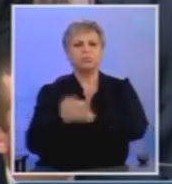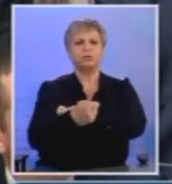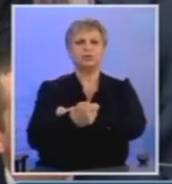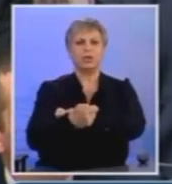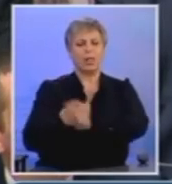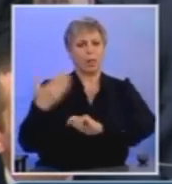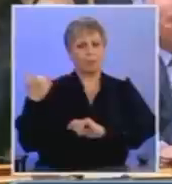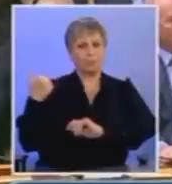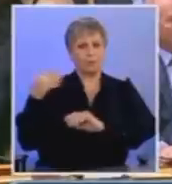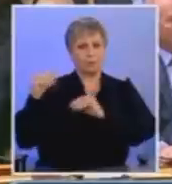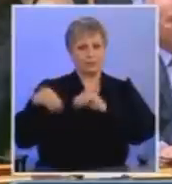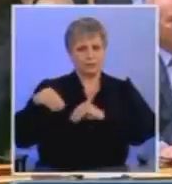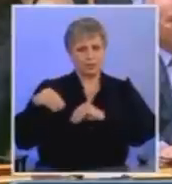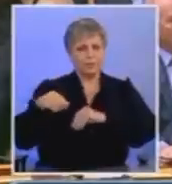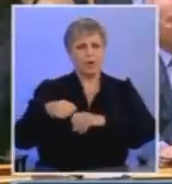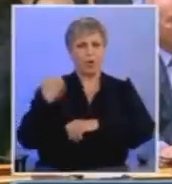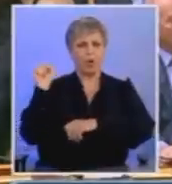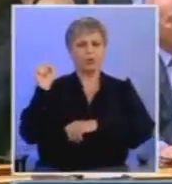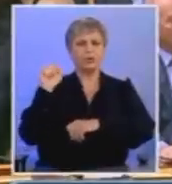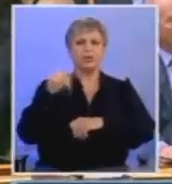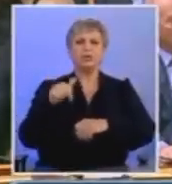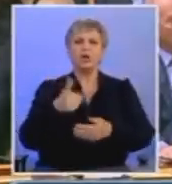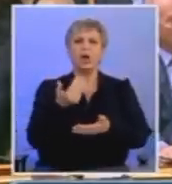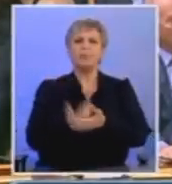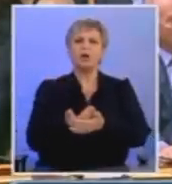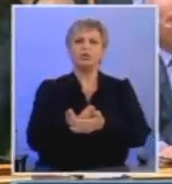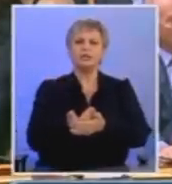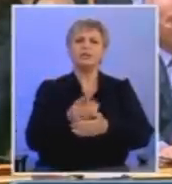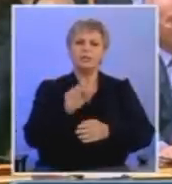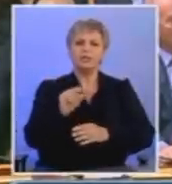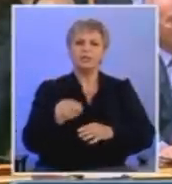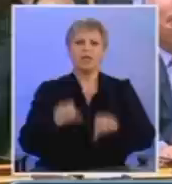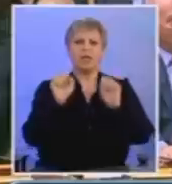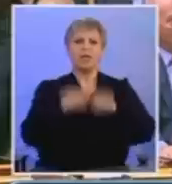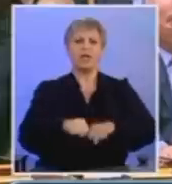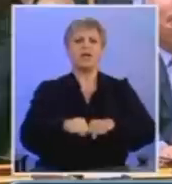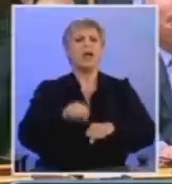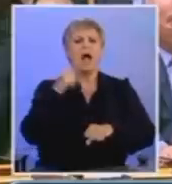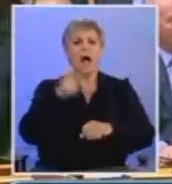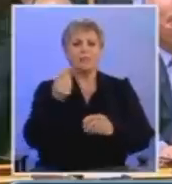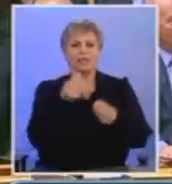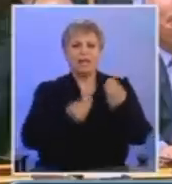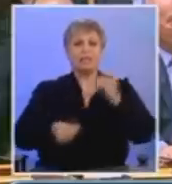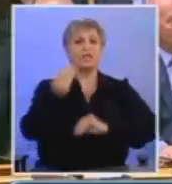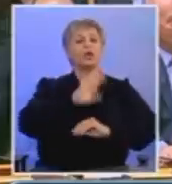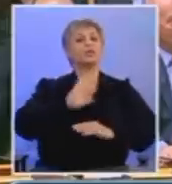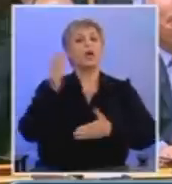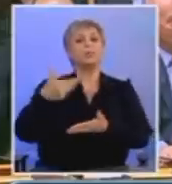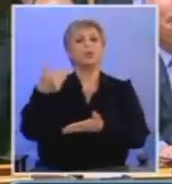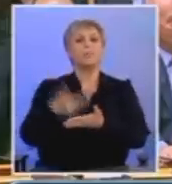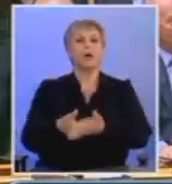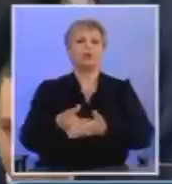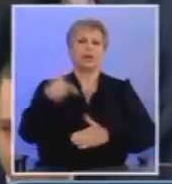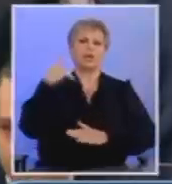ναι. Με μια πρόταση πολύ χειρότερη από την πρόταση Γιούνκερ, για την οποία απεφάνθη